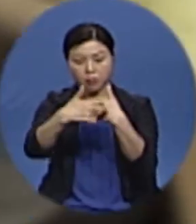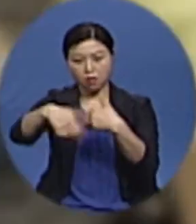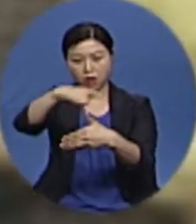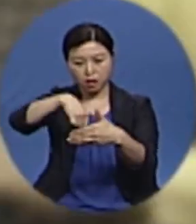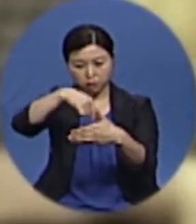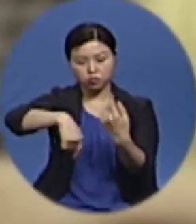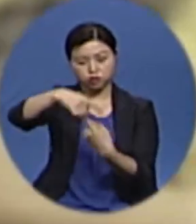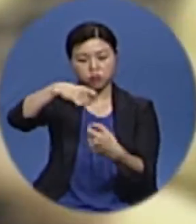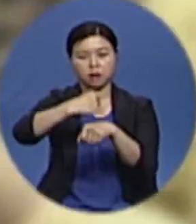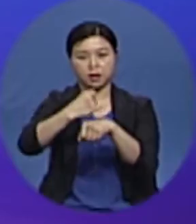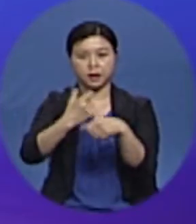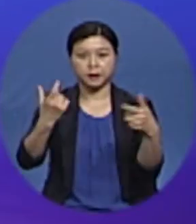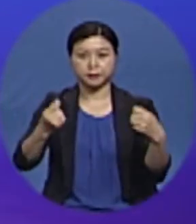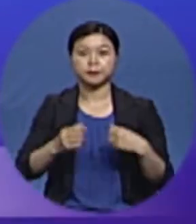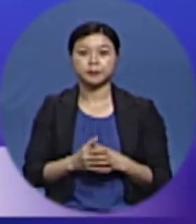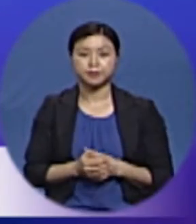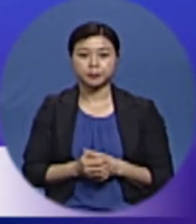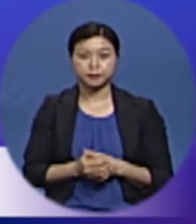됩니다.